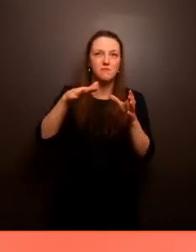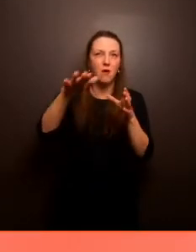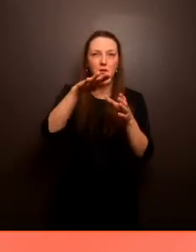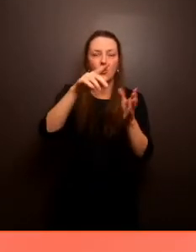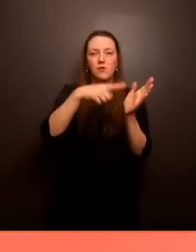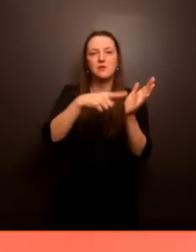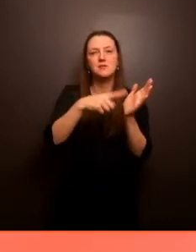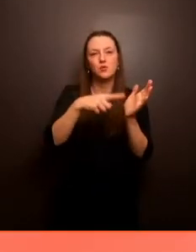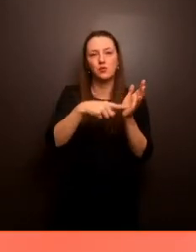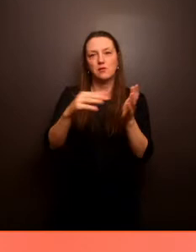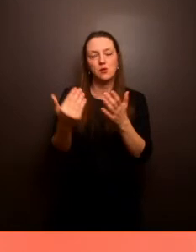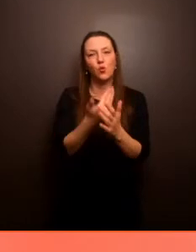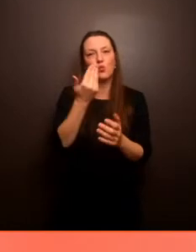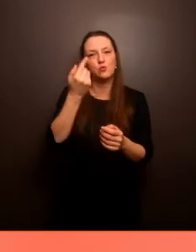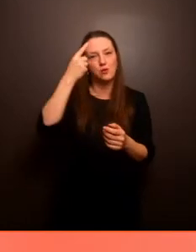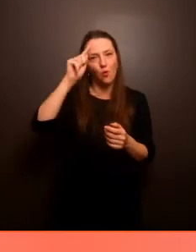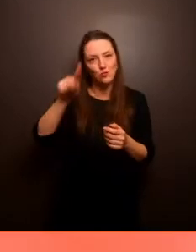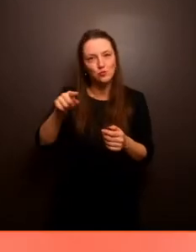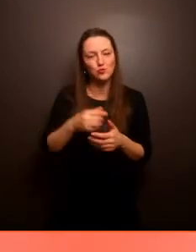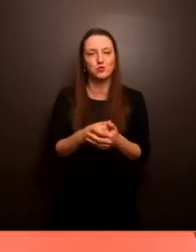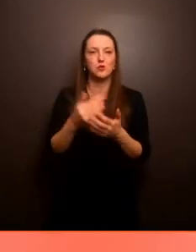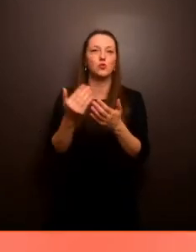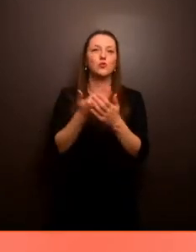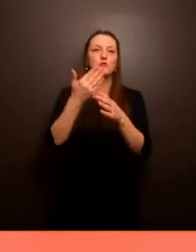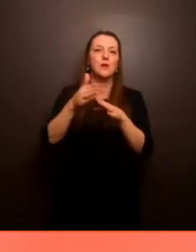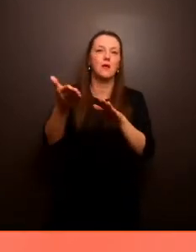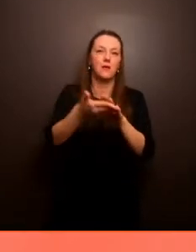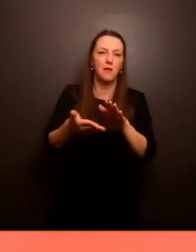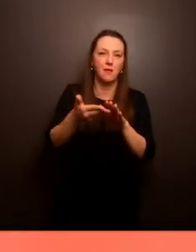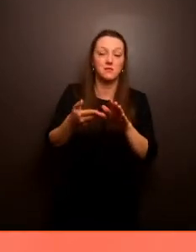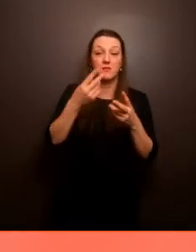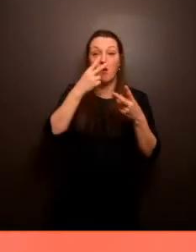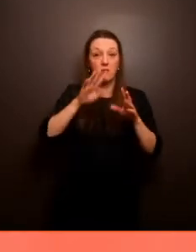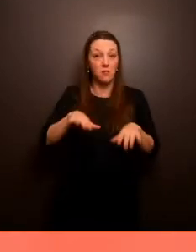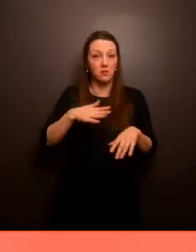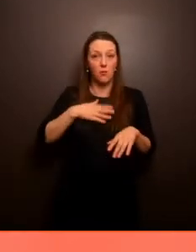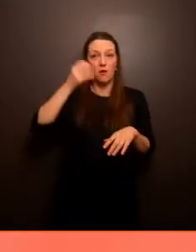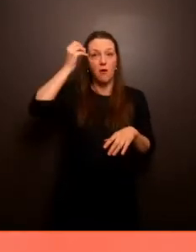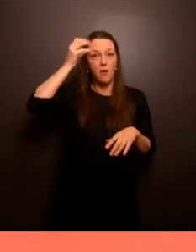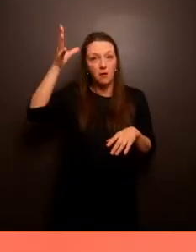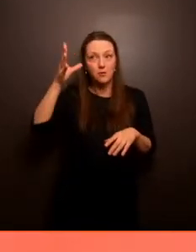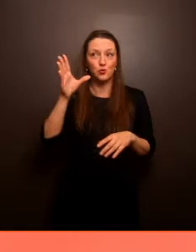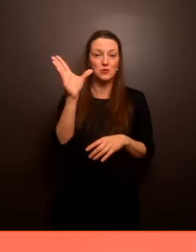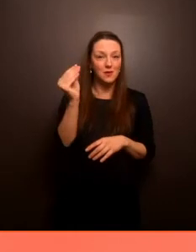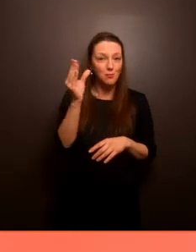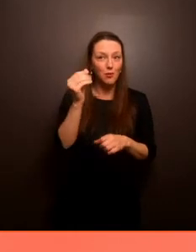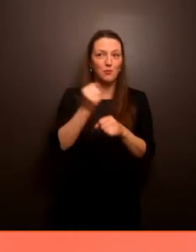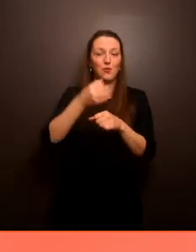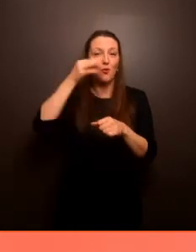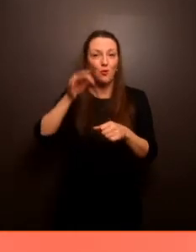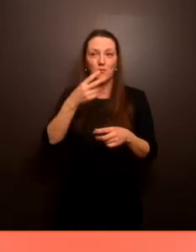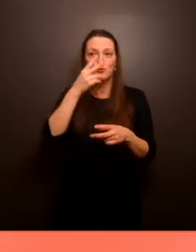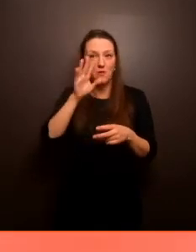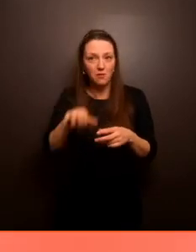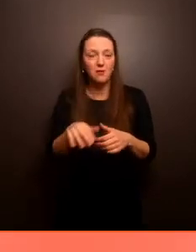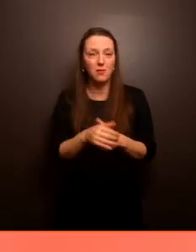väga paljudes erialades, sõltumata sellest, mis on minu haridus, töökogemus ja nii edasi. Nii